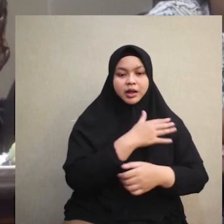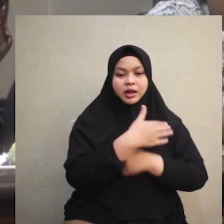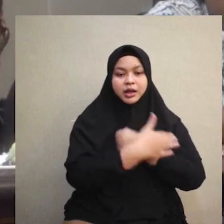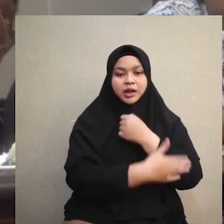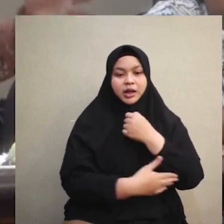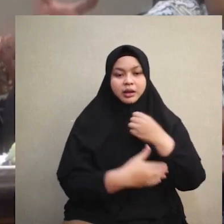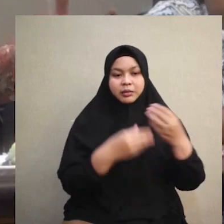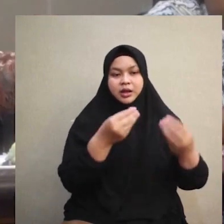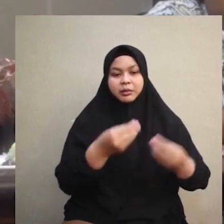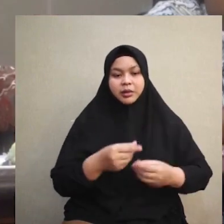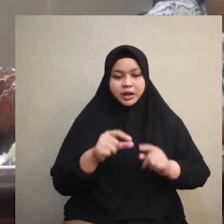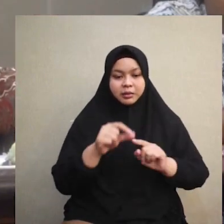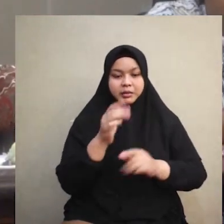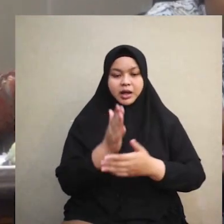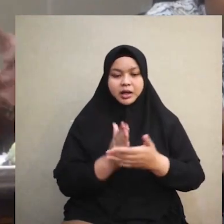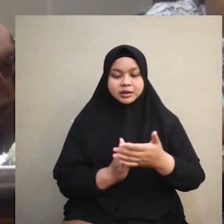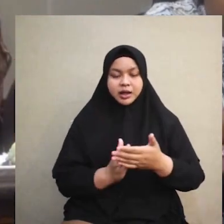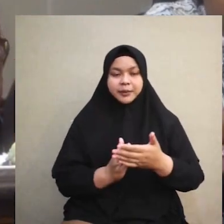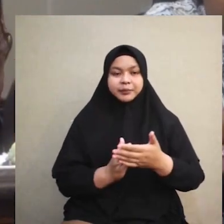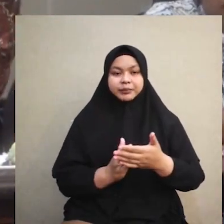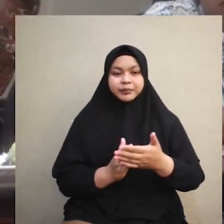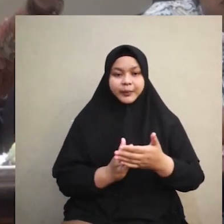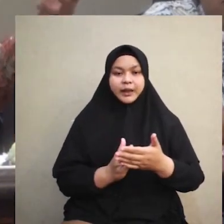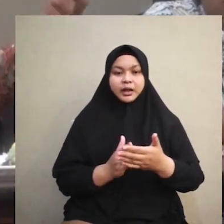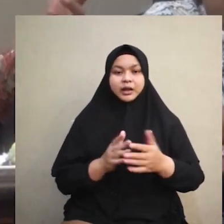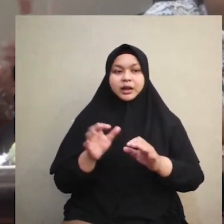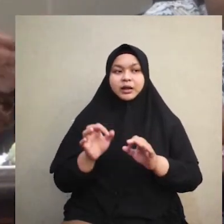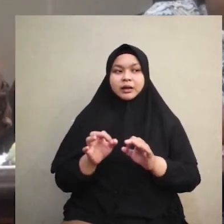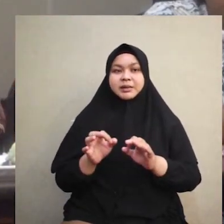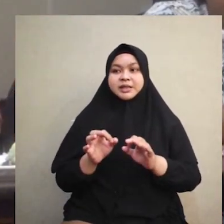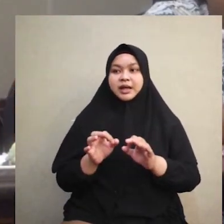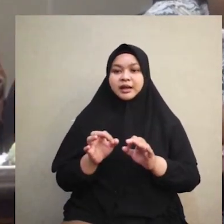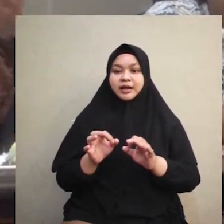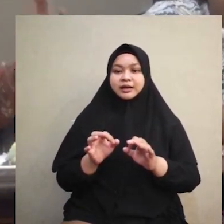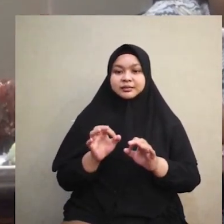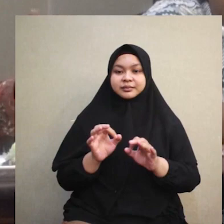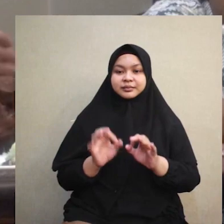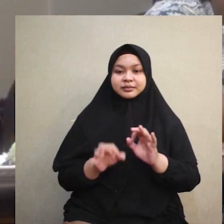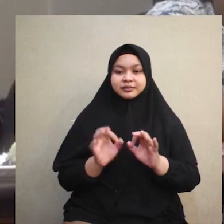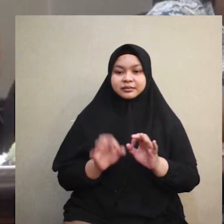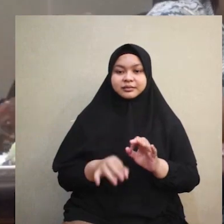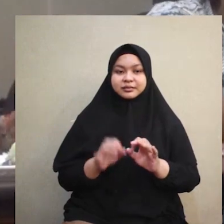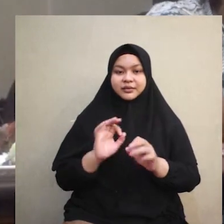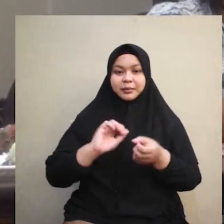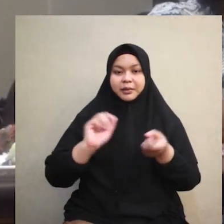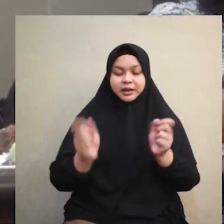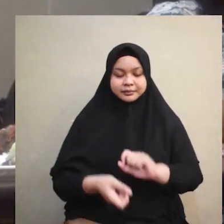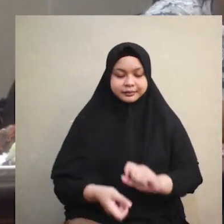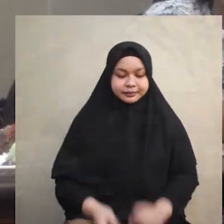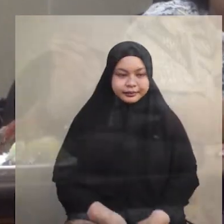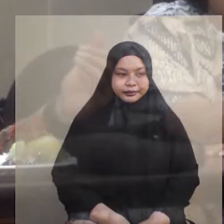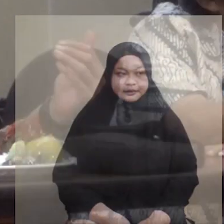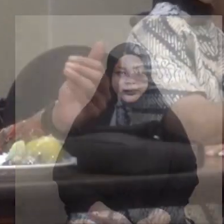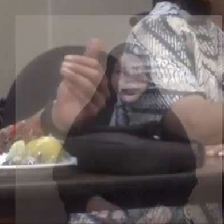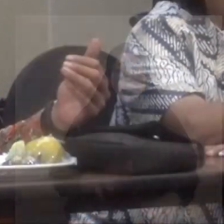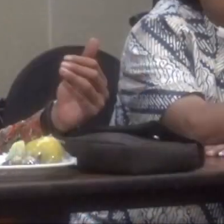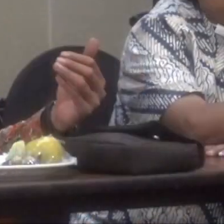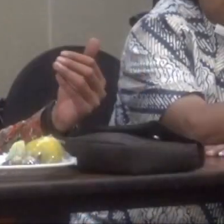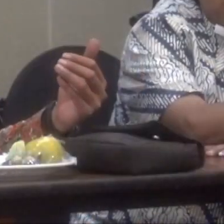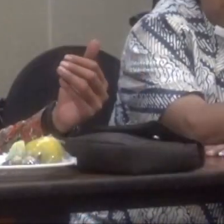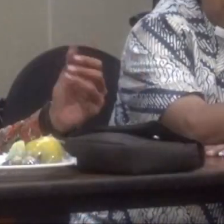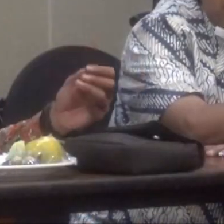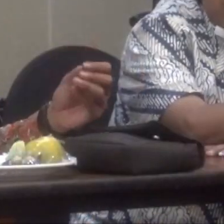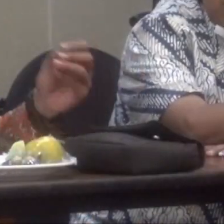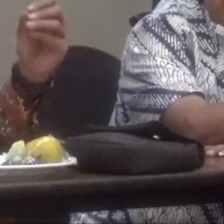pajak dari warga negara mereka mendapatkan persenjataan ataupun kelengkapan alat kenegaraannya gitu ya